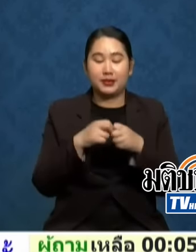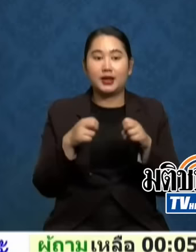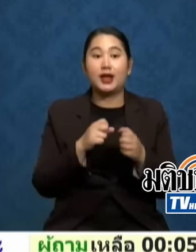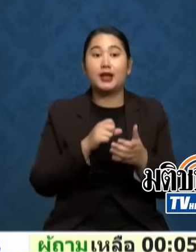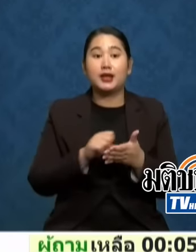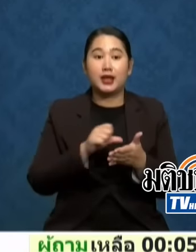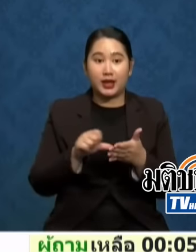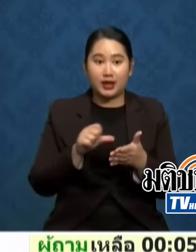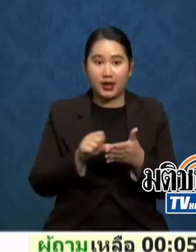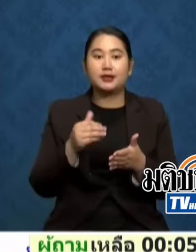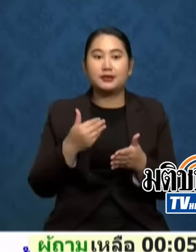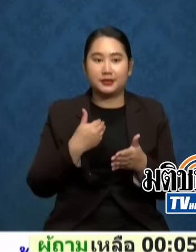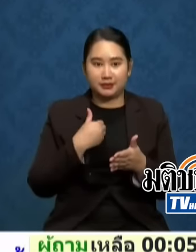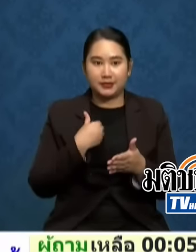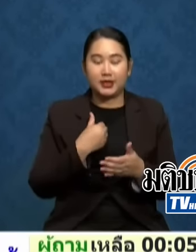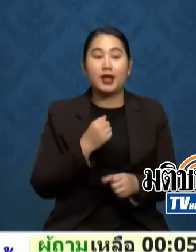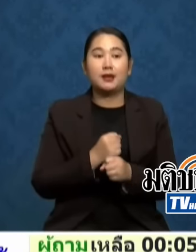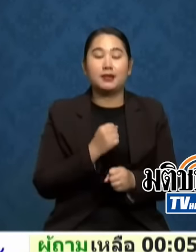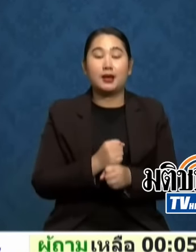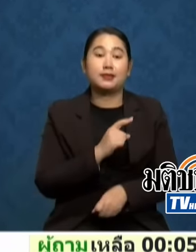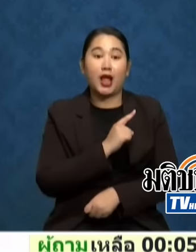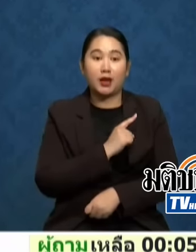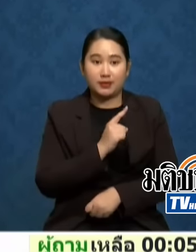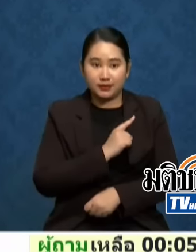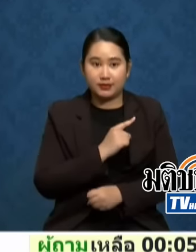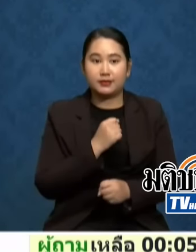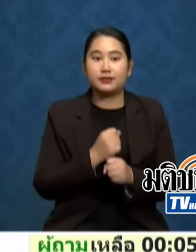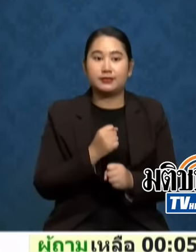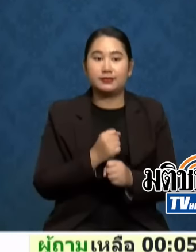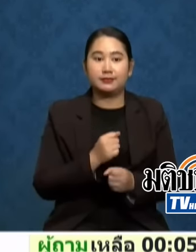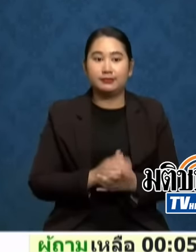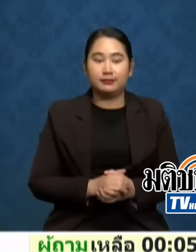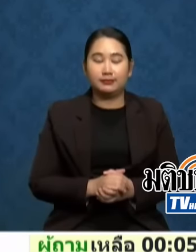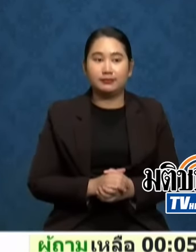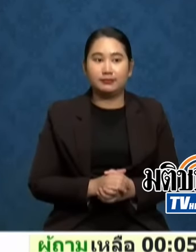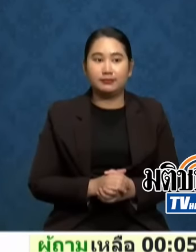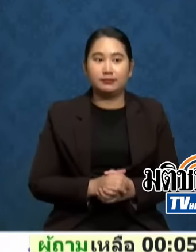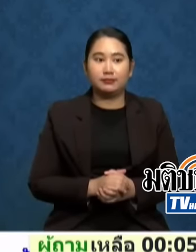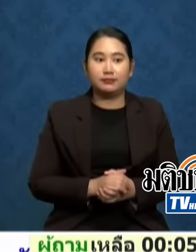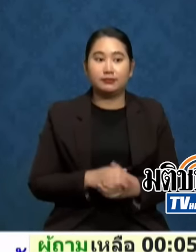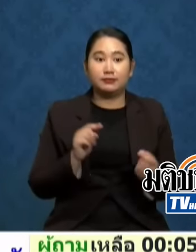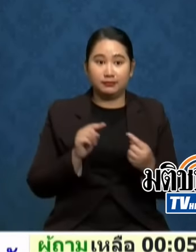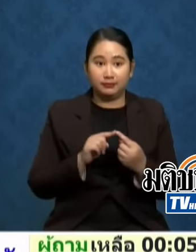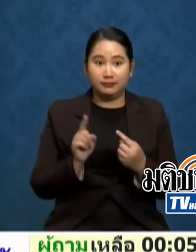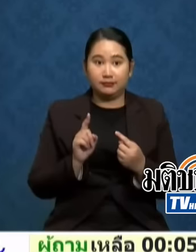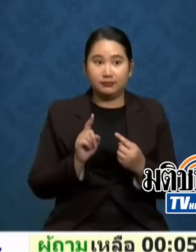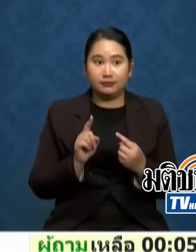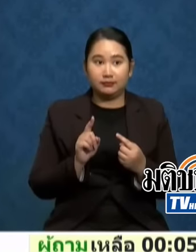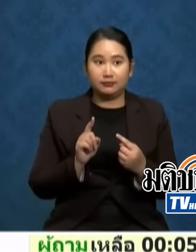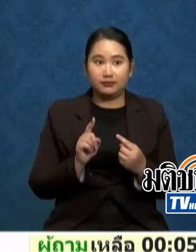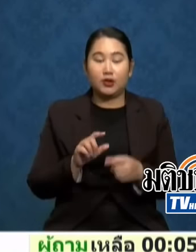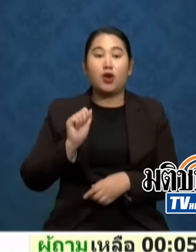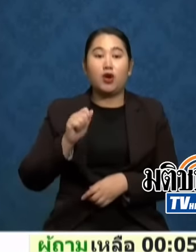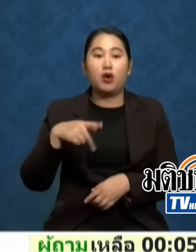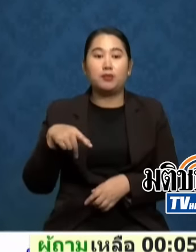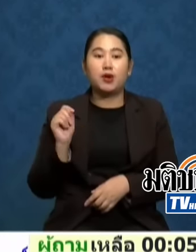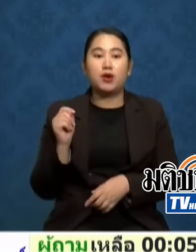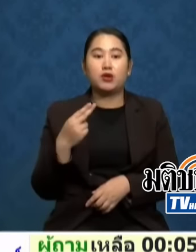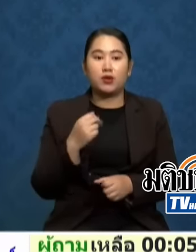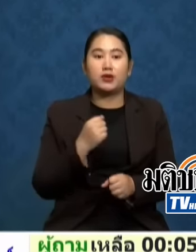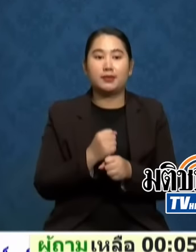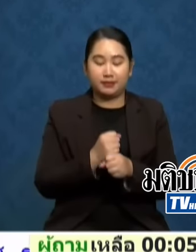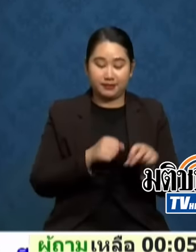อุทกภัยในพื้นที่นะครับเป็นหน้าที่นะครับซึ่งโดยเฉพาะในพื้นที่ที่อยู่ในพื้นที่ขององค์กรปกครองส่วนท้องถิ่น